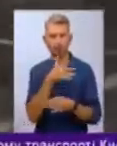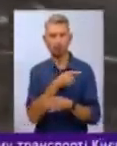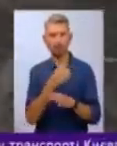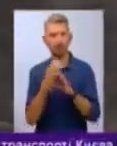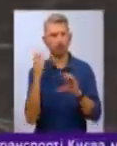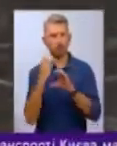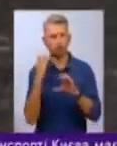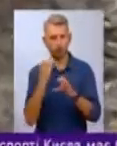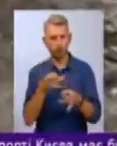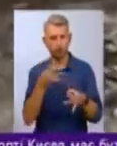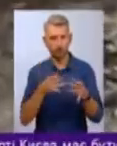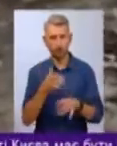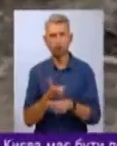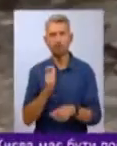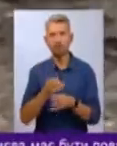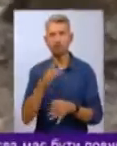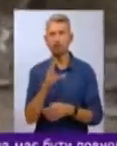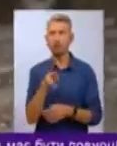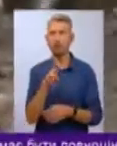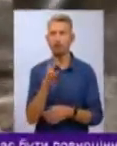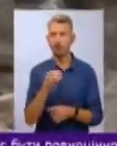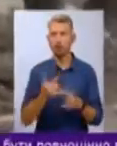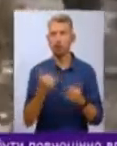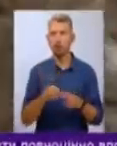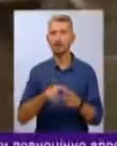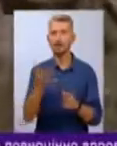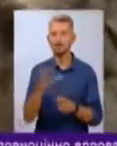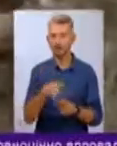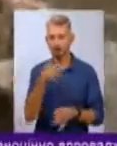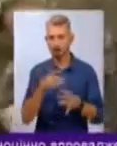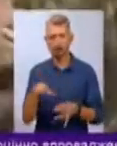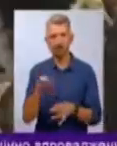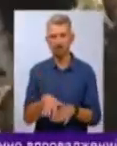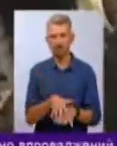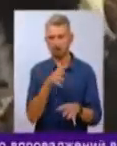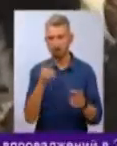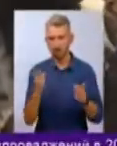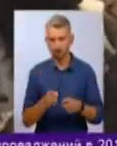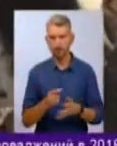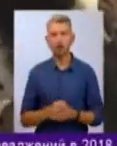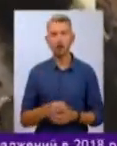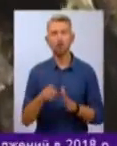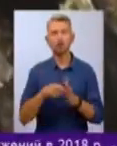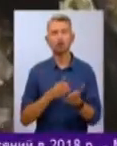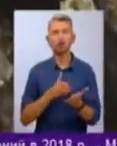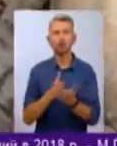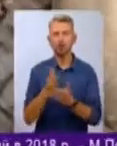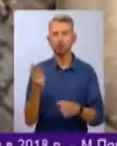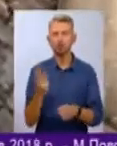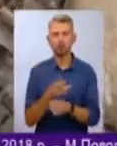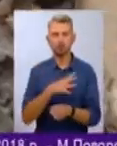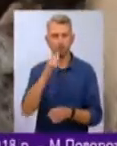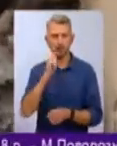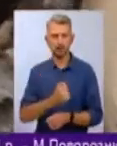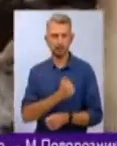обстрілу. Найбільше ворог б'є по Водяному. Сьогодні це 5 атак. Всі нетривалі. На Донецькому напрямку під ворожим вогнем двічі були